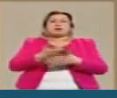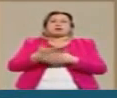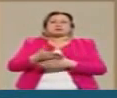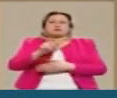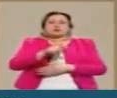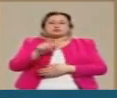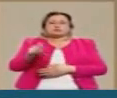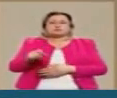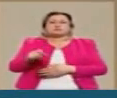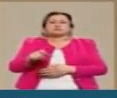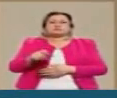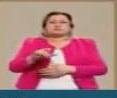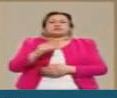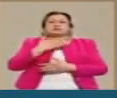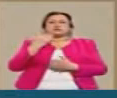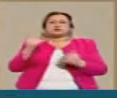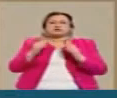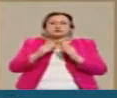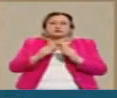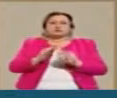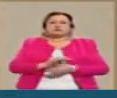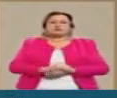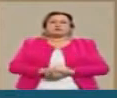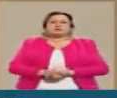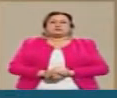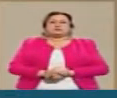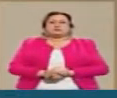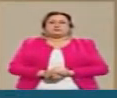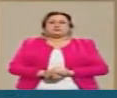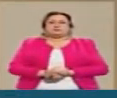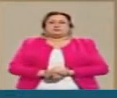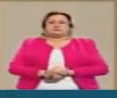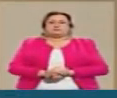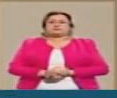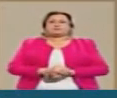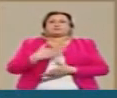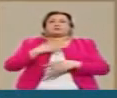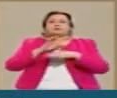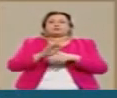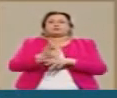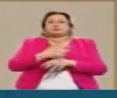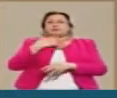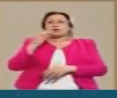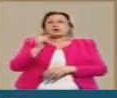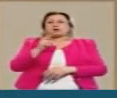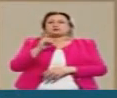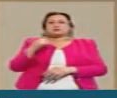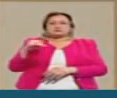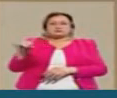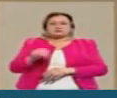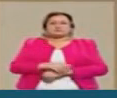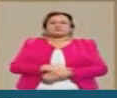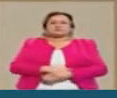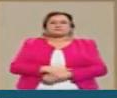сол шараның аясында бізде тоқымқағар акциясы өткен болатын. Сонымен қатар біздің қоғамдық келісім кеңесі ішкі